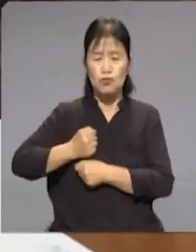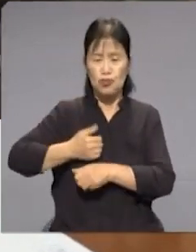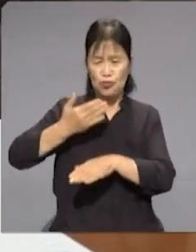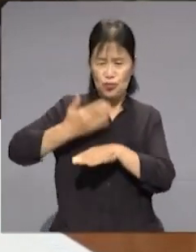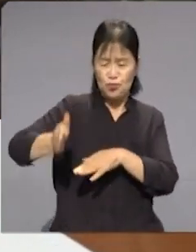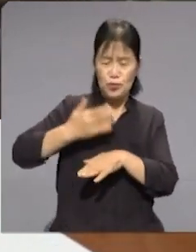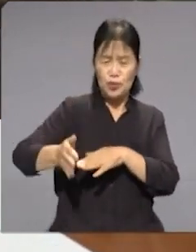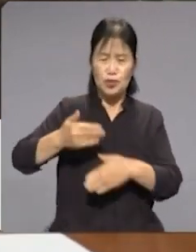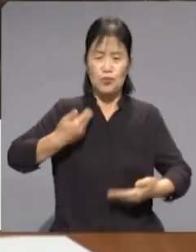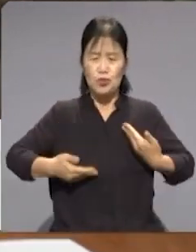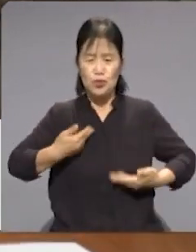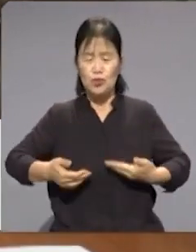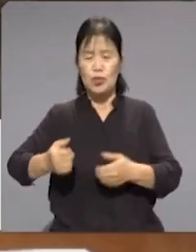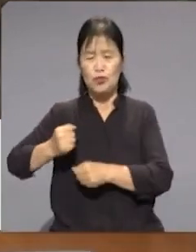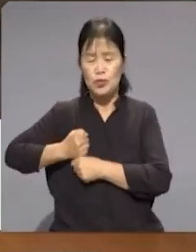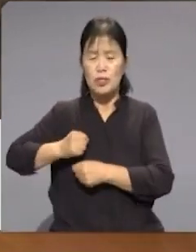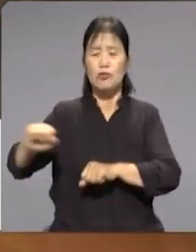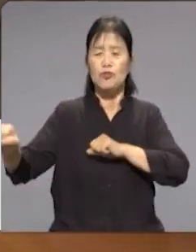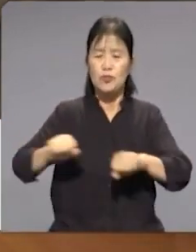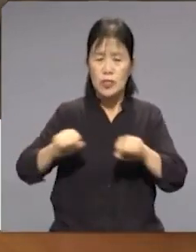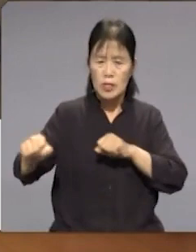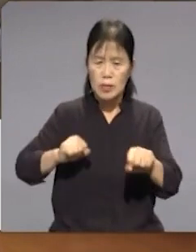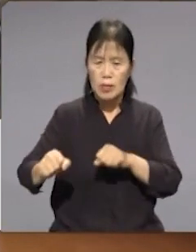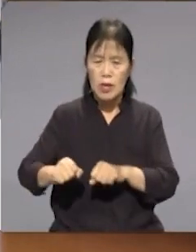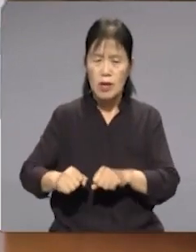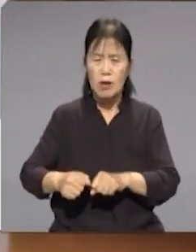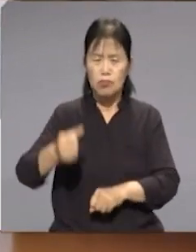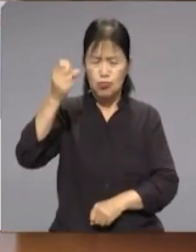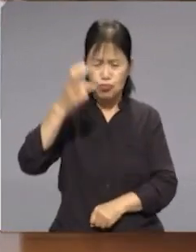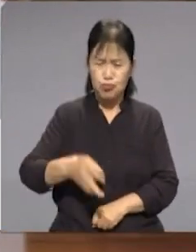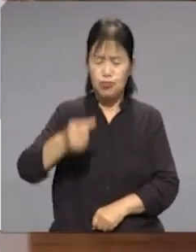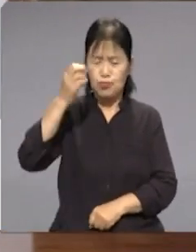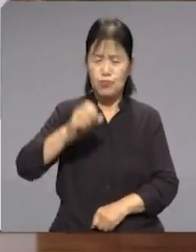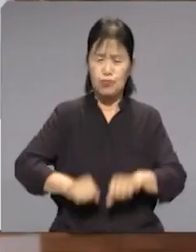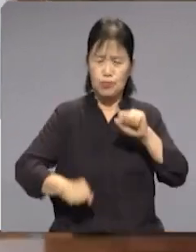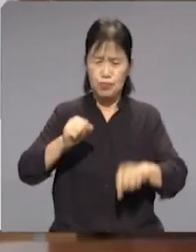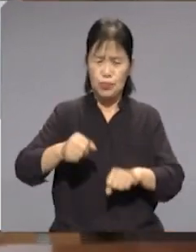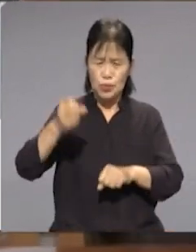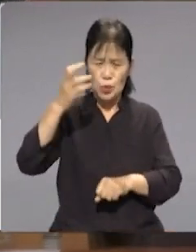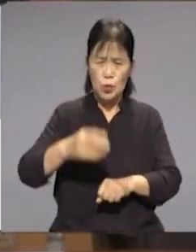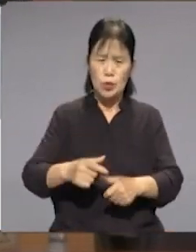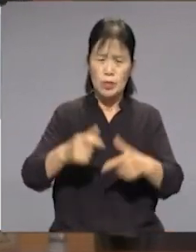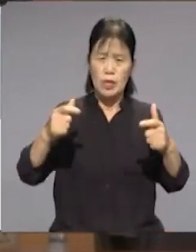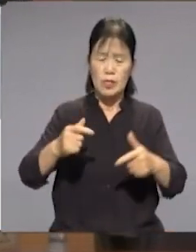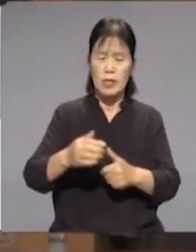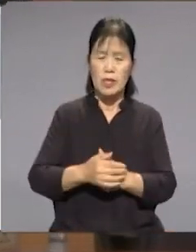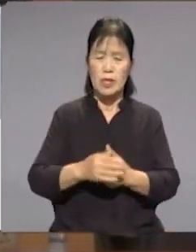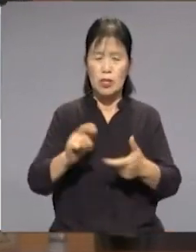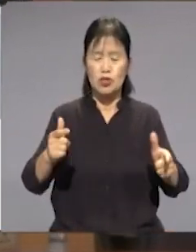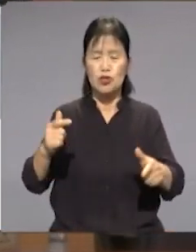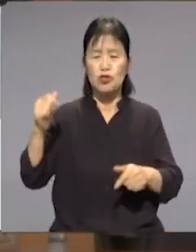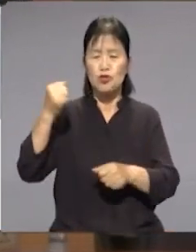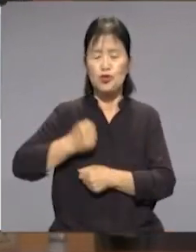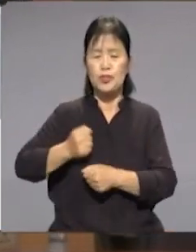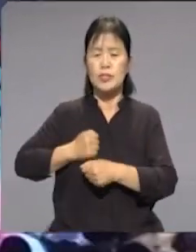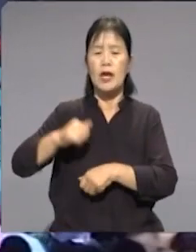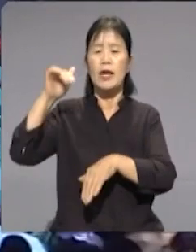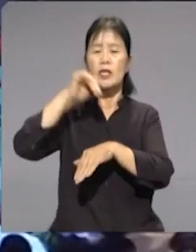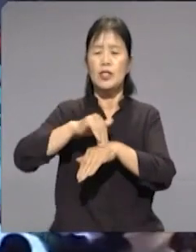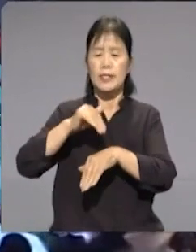깡패들의 분주한 군사적 움직임과 빈번히 행해지는 확대된 각이한 군사